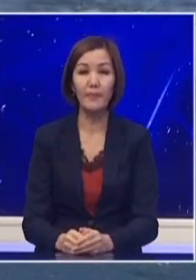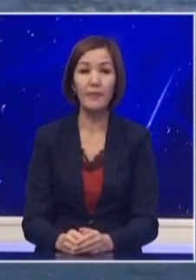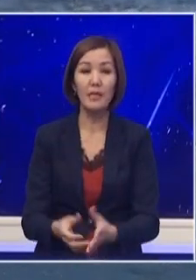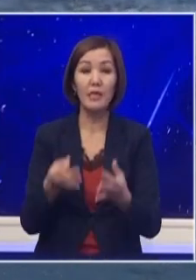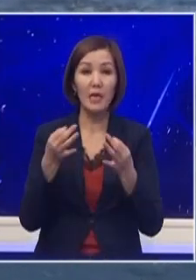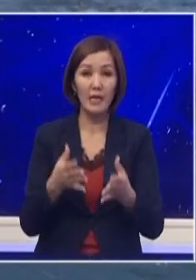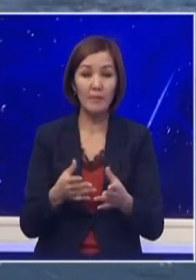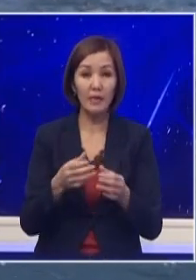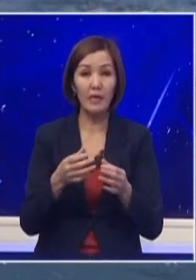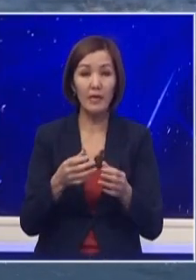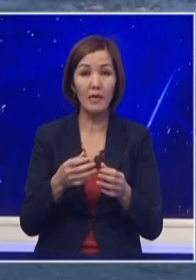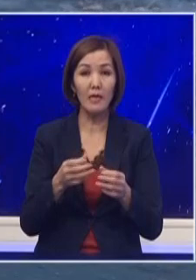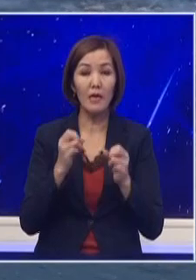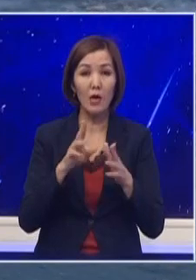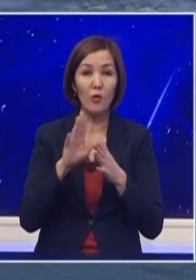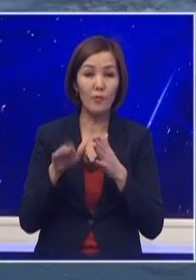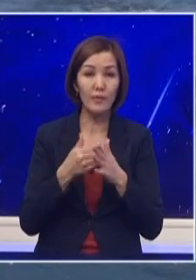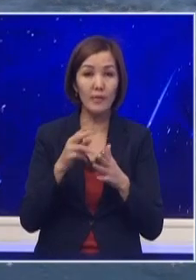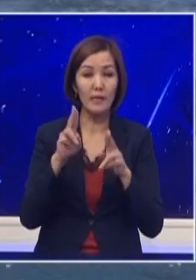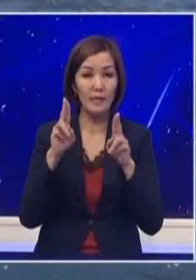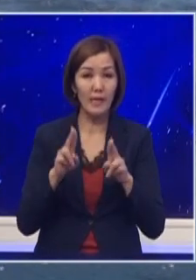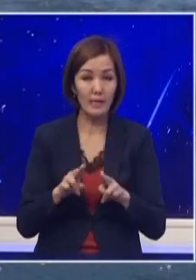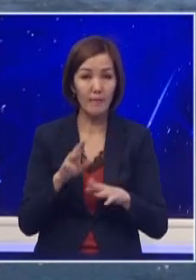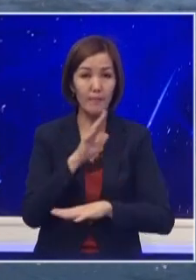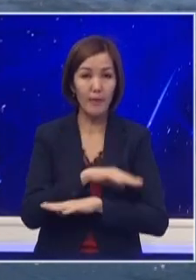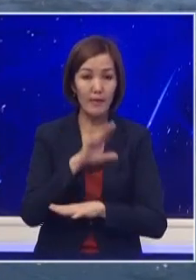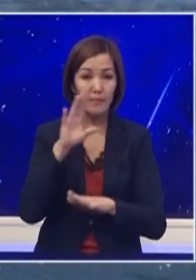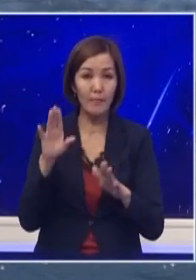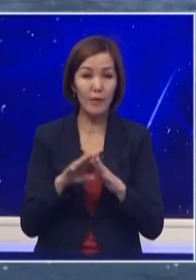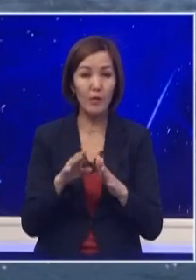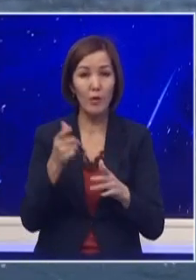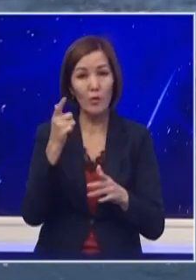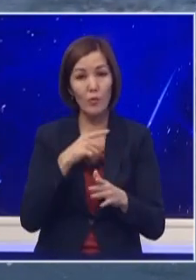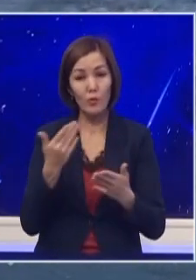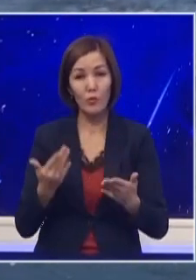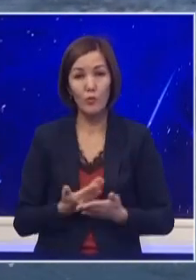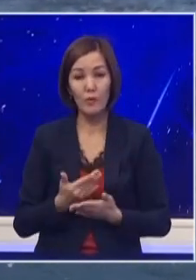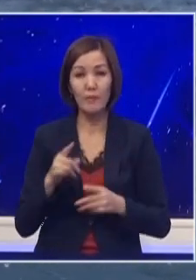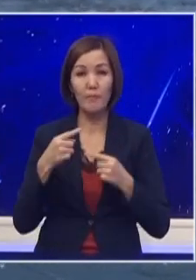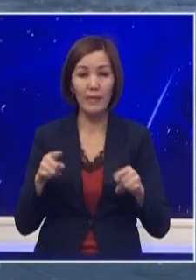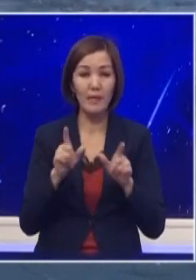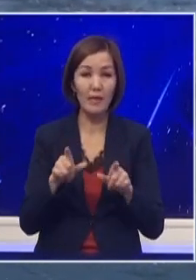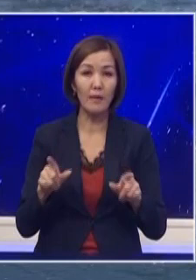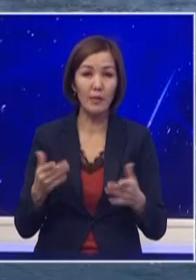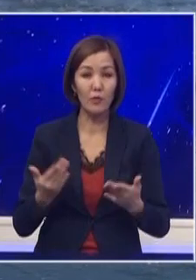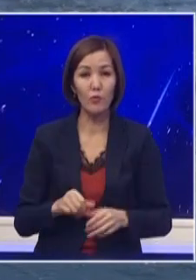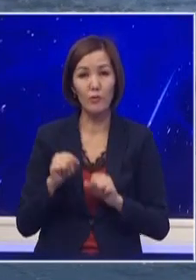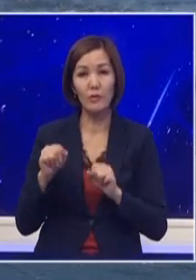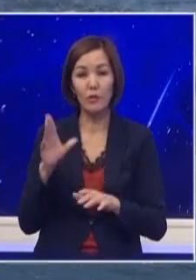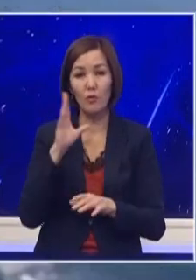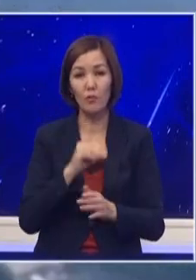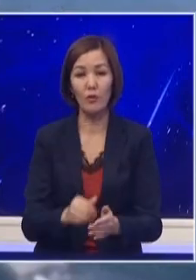кәдімгі қарапайым қауіпсіздік ережелерін сақтай білсеңіздер, сіз өздеріңіздің де өмірлеріңіздің, өздеріңіздің туған туысқандарыңыздың да өмірлерін сақтай